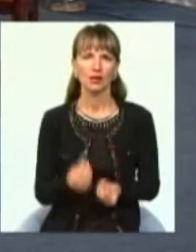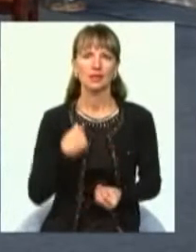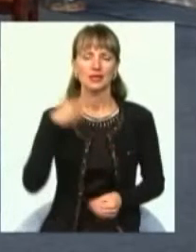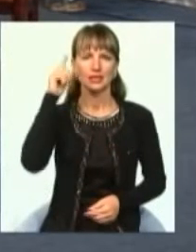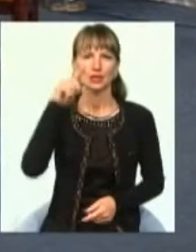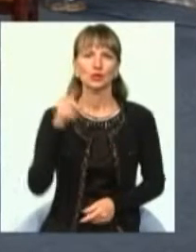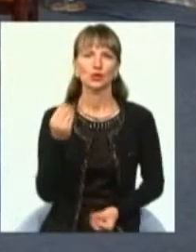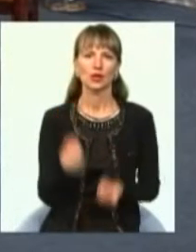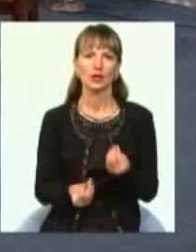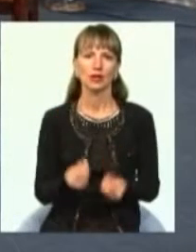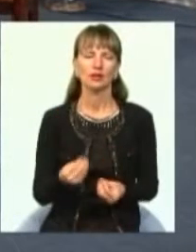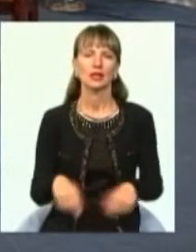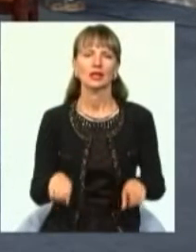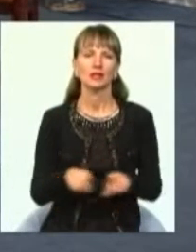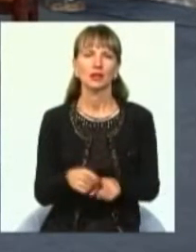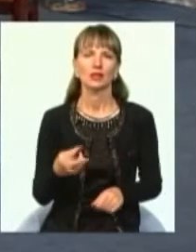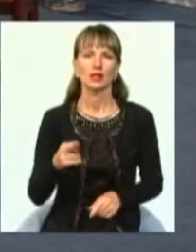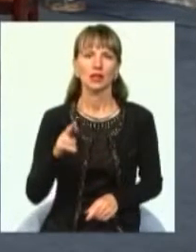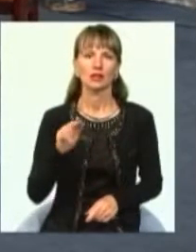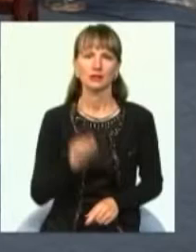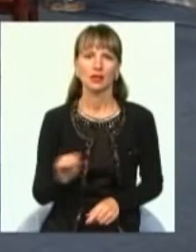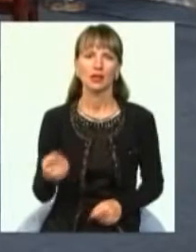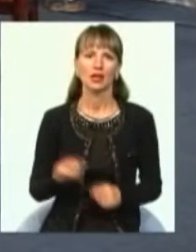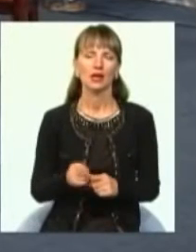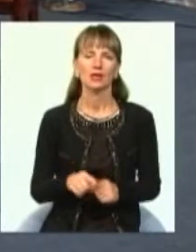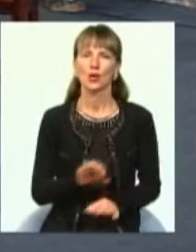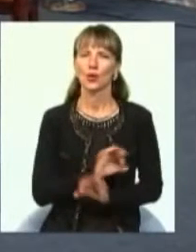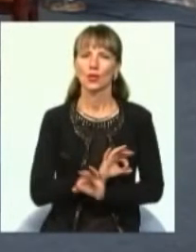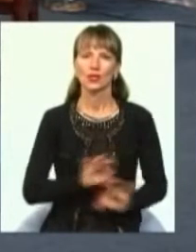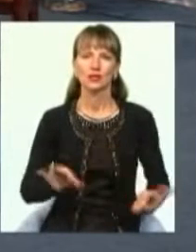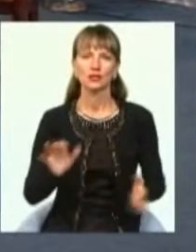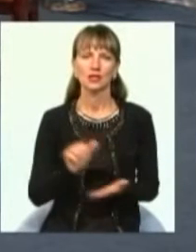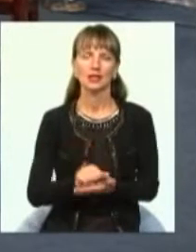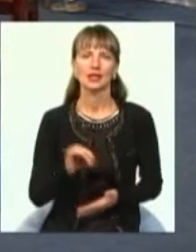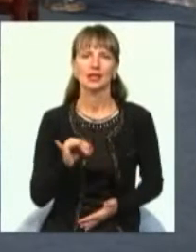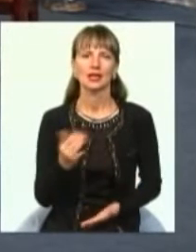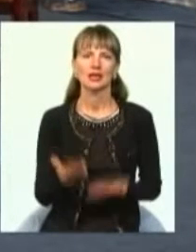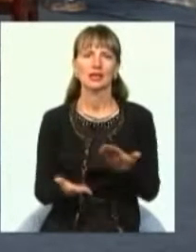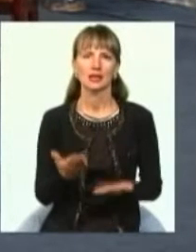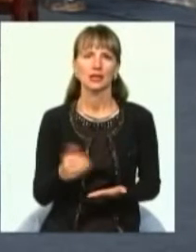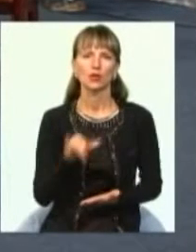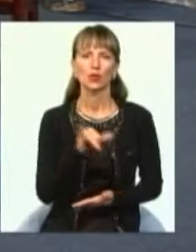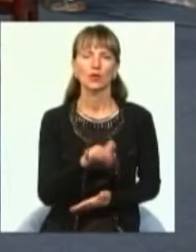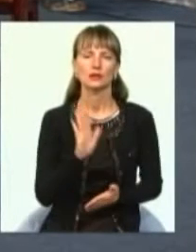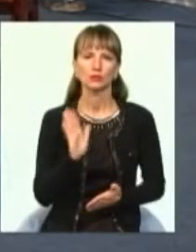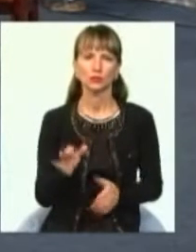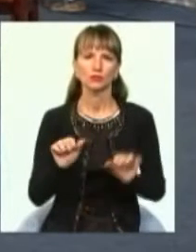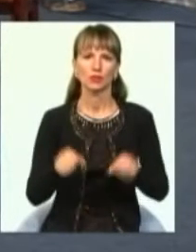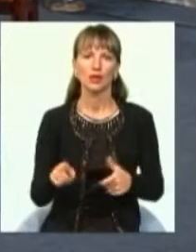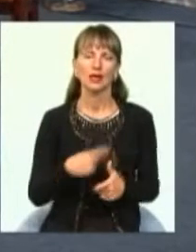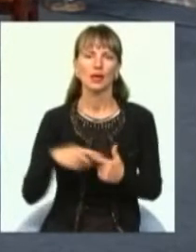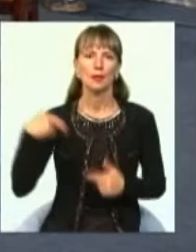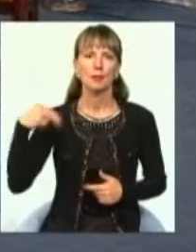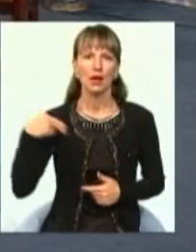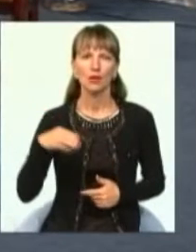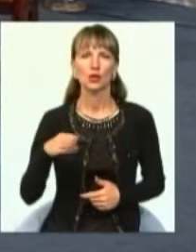що грають. Також для учнів це дуже таке класне заняття. І якщо у вас буде або нагода, або перерва десь,